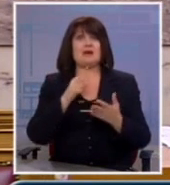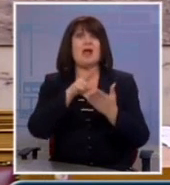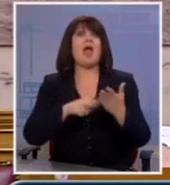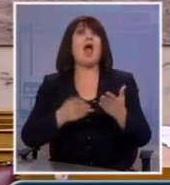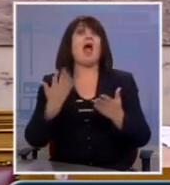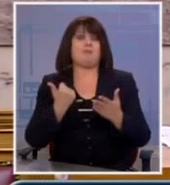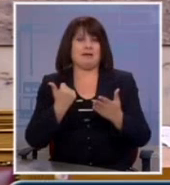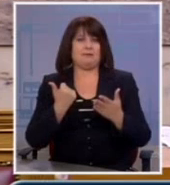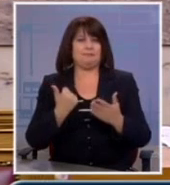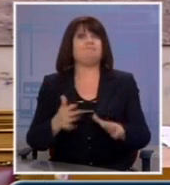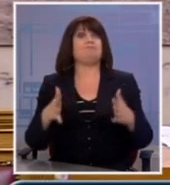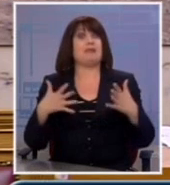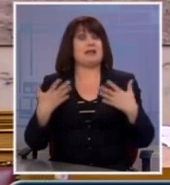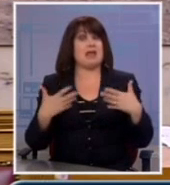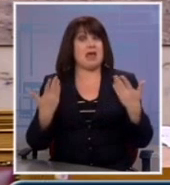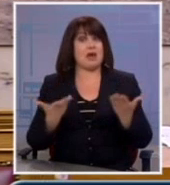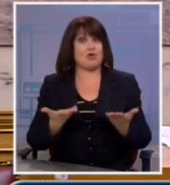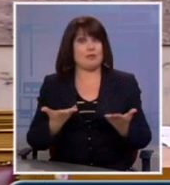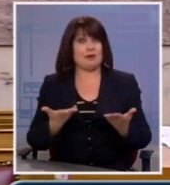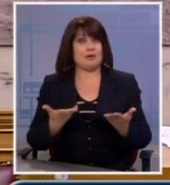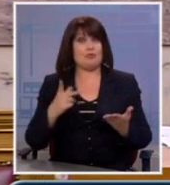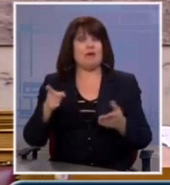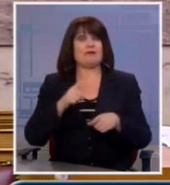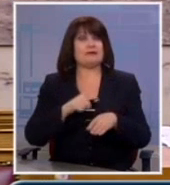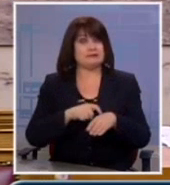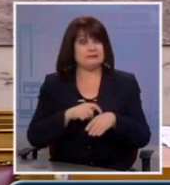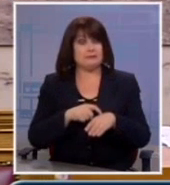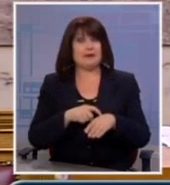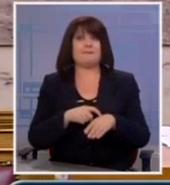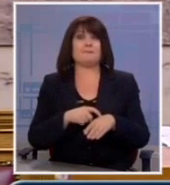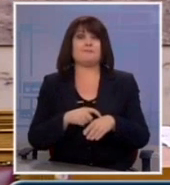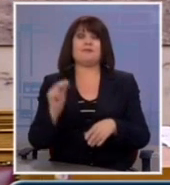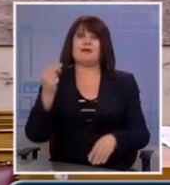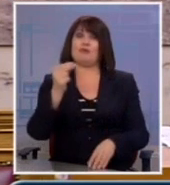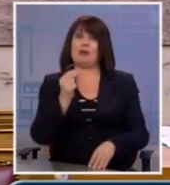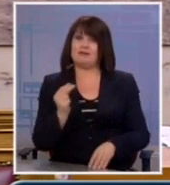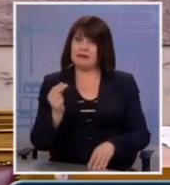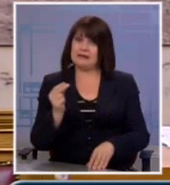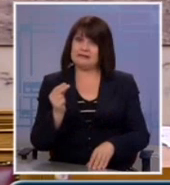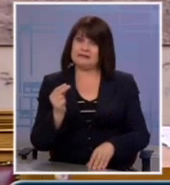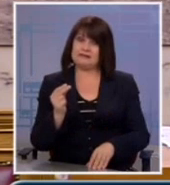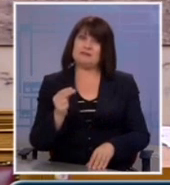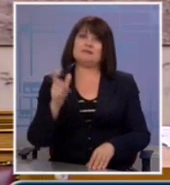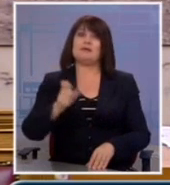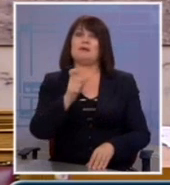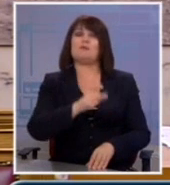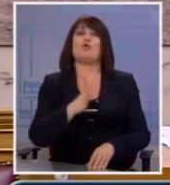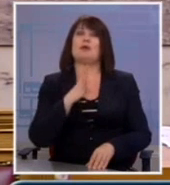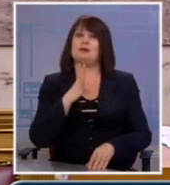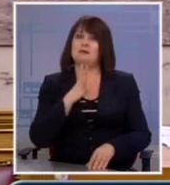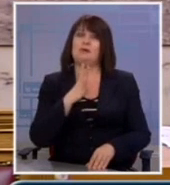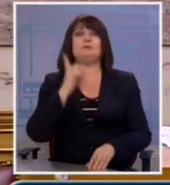διαβάσει. Χαίρομαι που πλέον διεκδικούν και οι βουλευτές και οι πολίτες